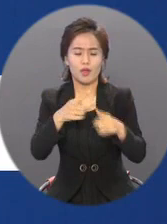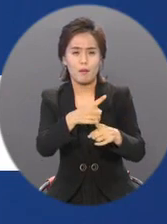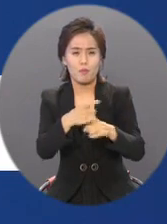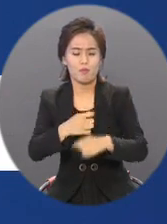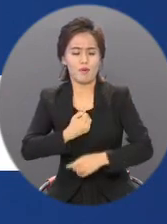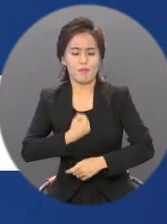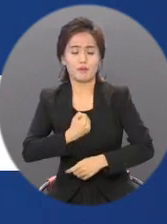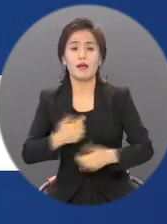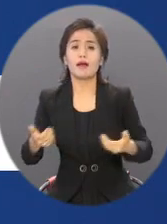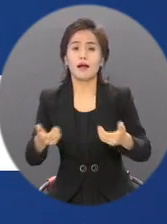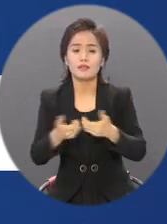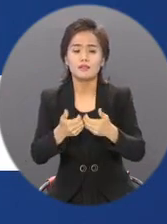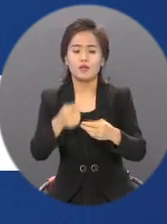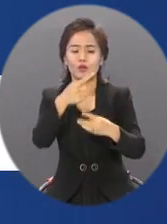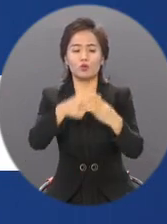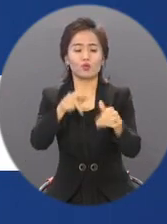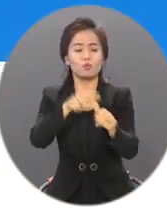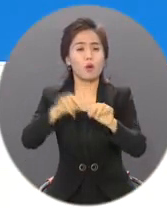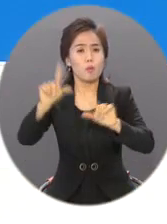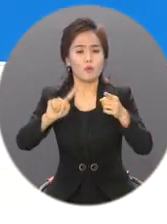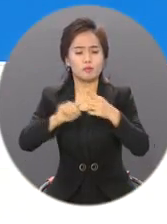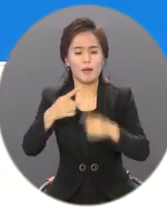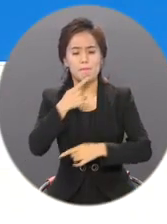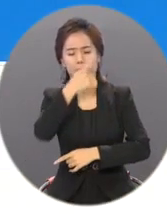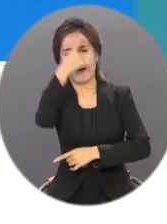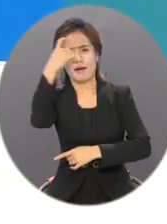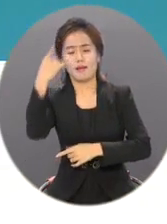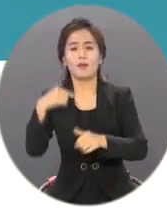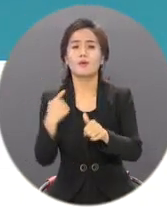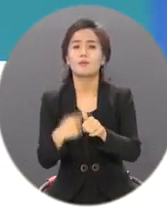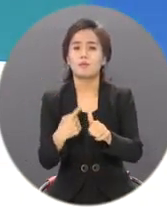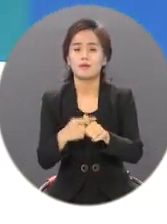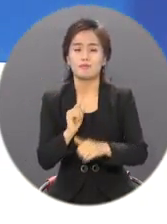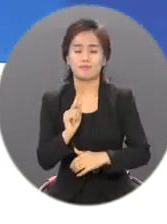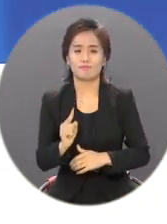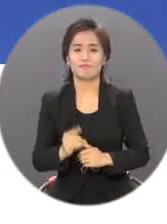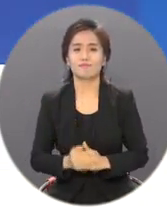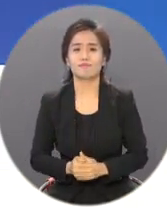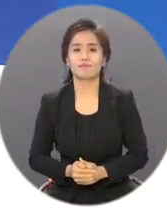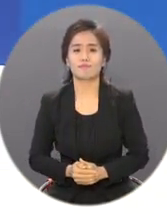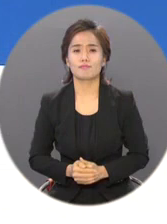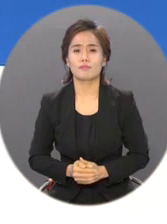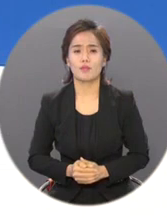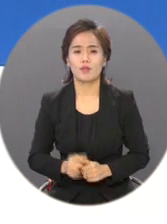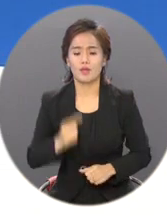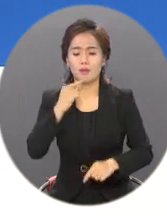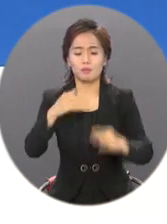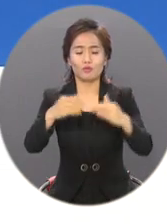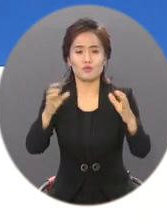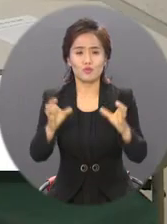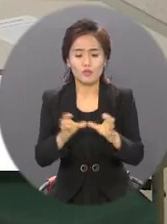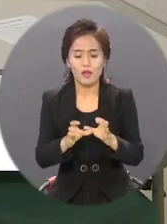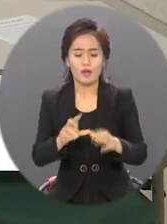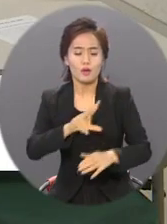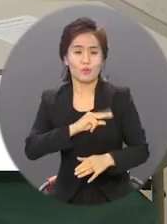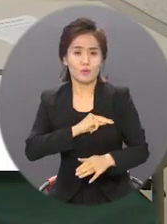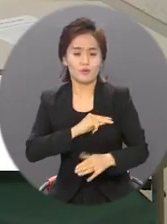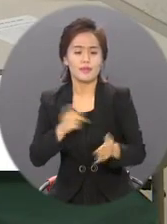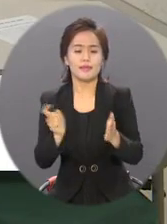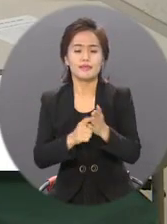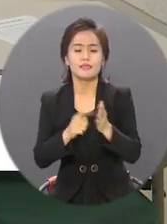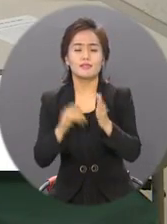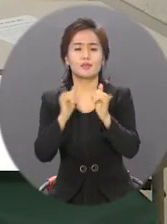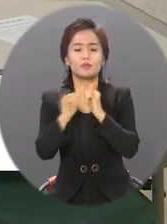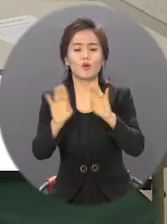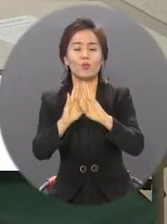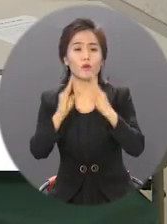앙심 만이 가득한 윤후 보의 태도에 아연실색 한다고 비판했습니다 민주당 소속 전남도 의원들도 긴급